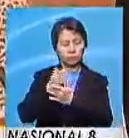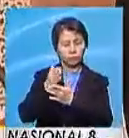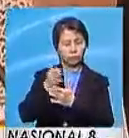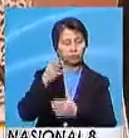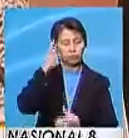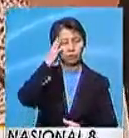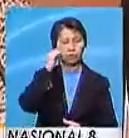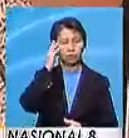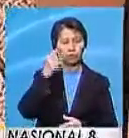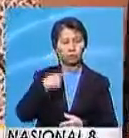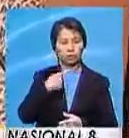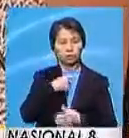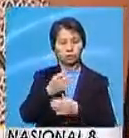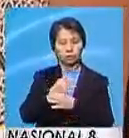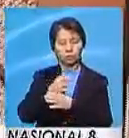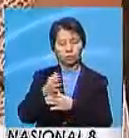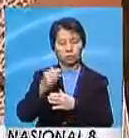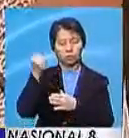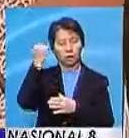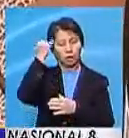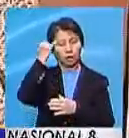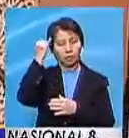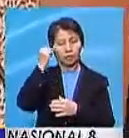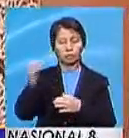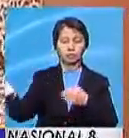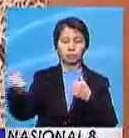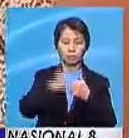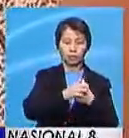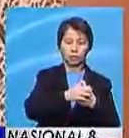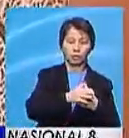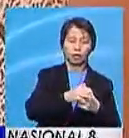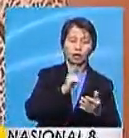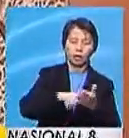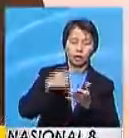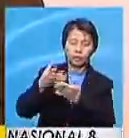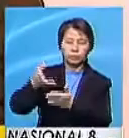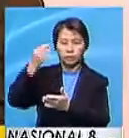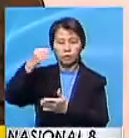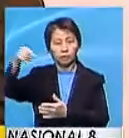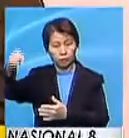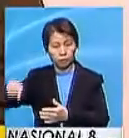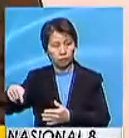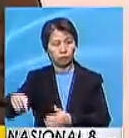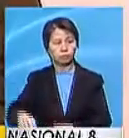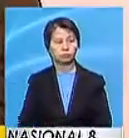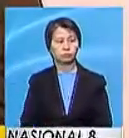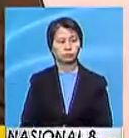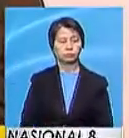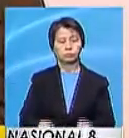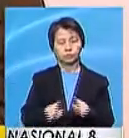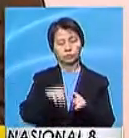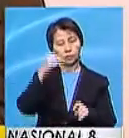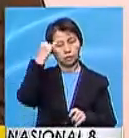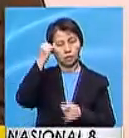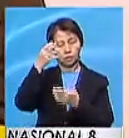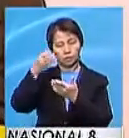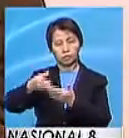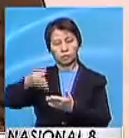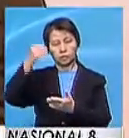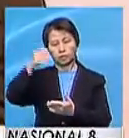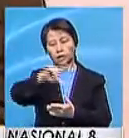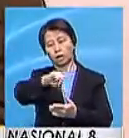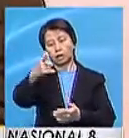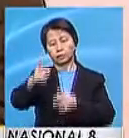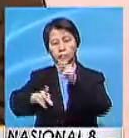ideas. When we get home, we share what we have learned from here. Exchanging ideas, learning from other